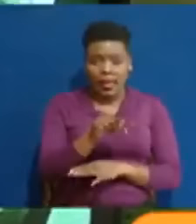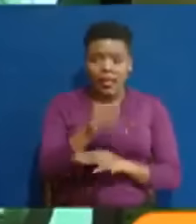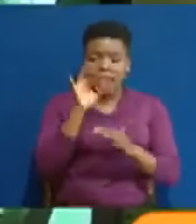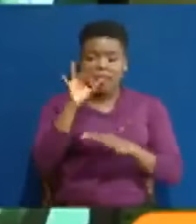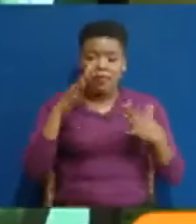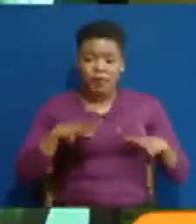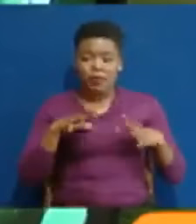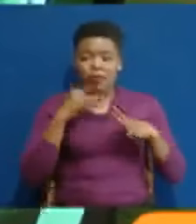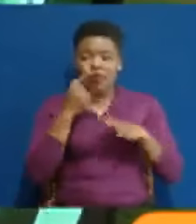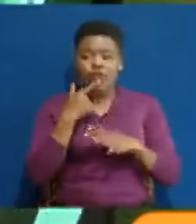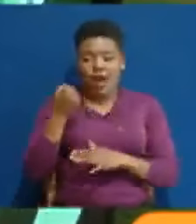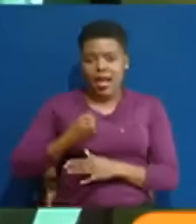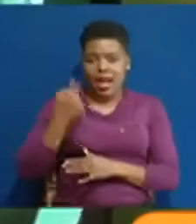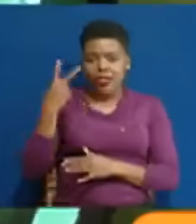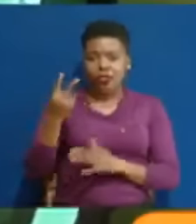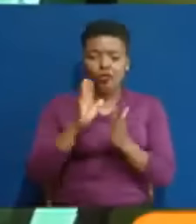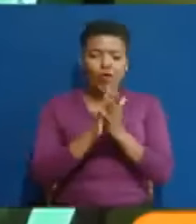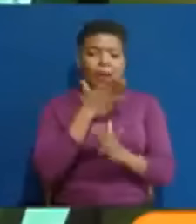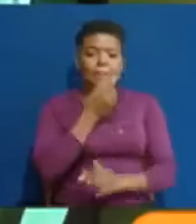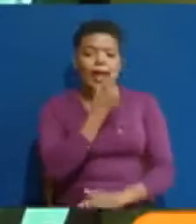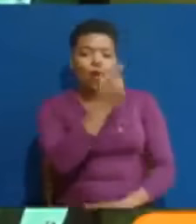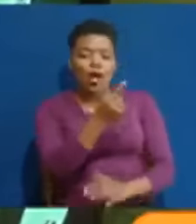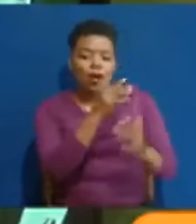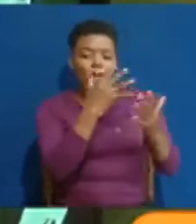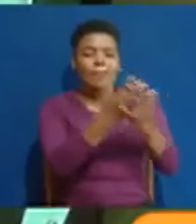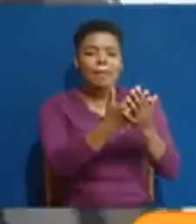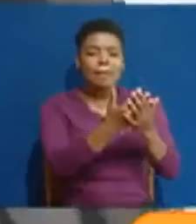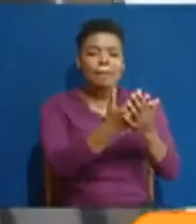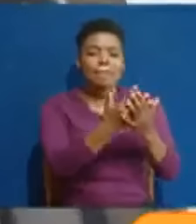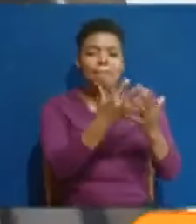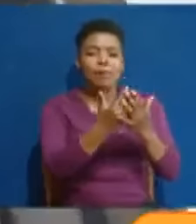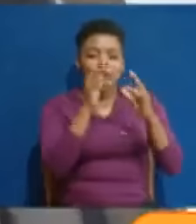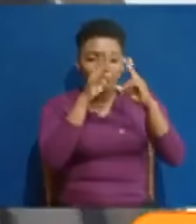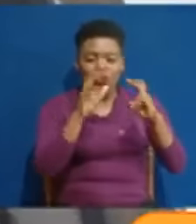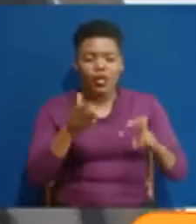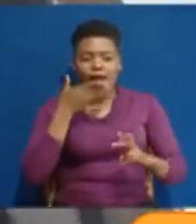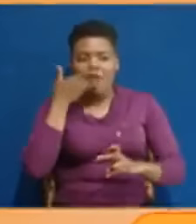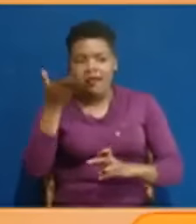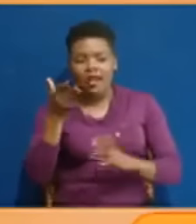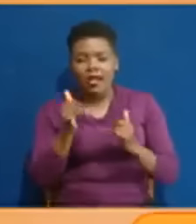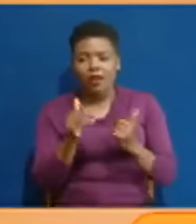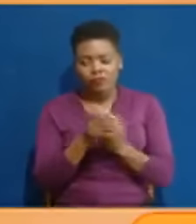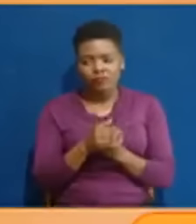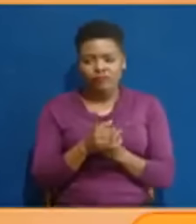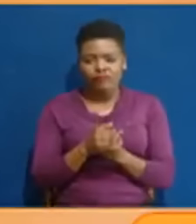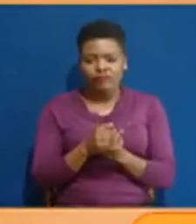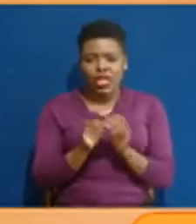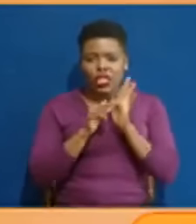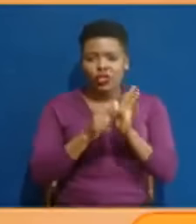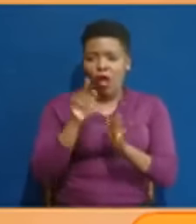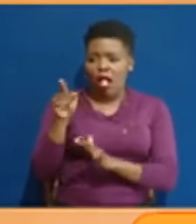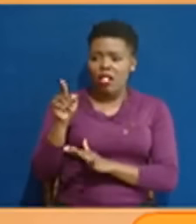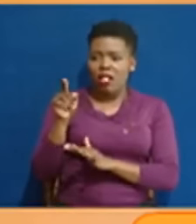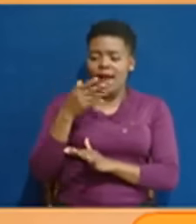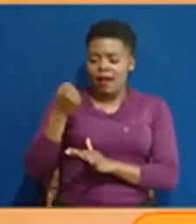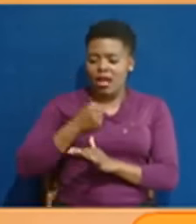tukio, ambao ni wasichana wawili na mwanaume mmoja, wanazuiliwa kwa uchunguzi. Uchunguzi wa maiti unaashiria Sarah alifariki kutokana na